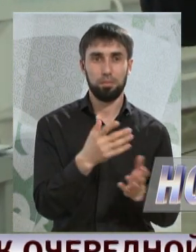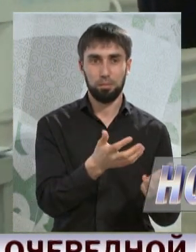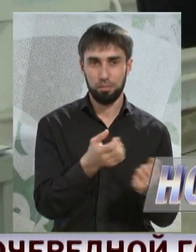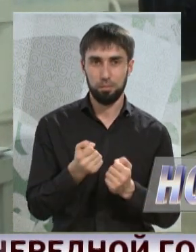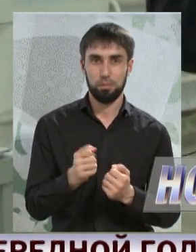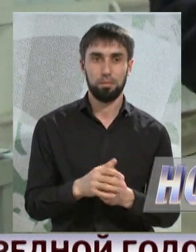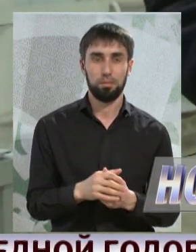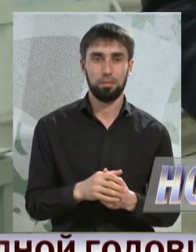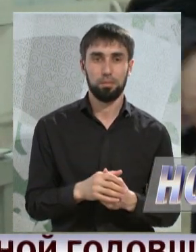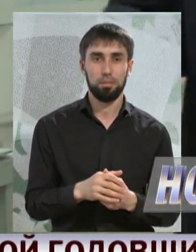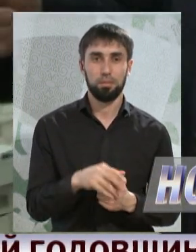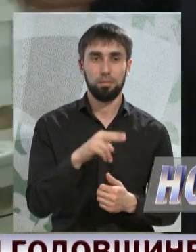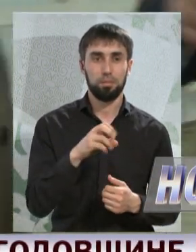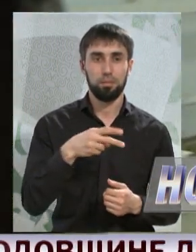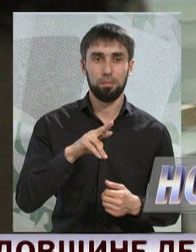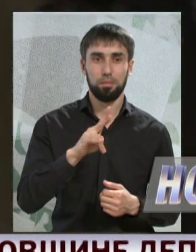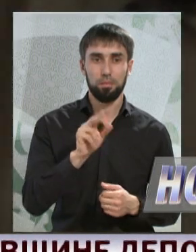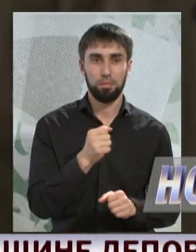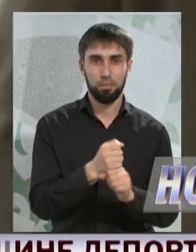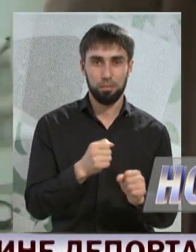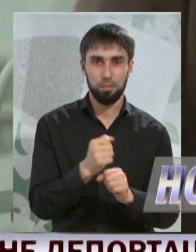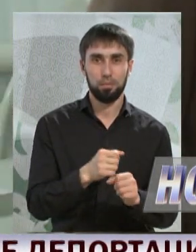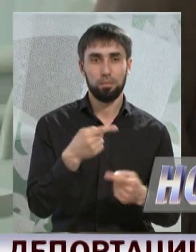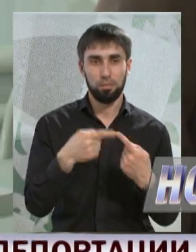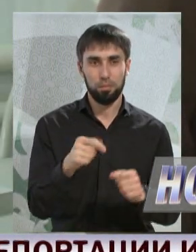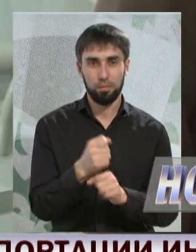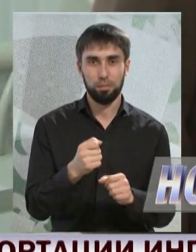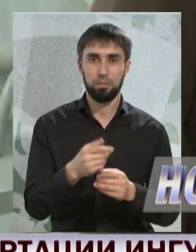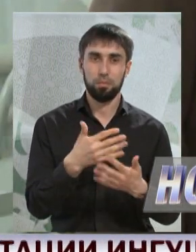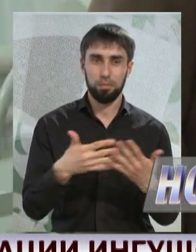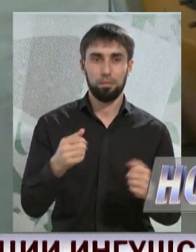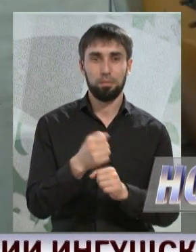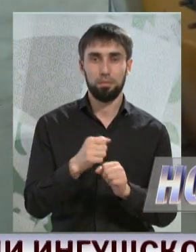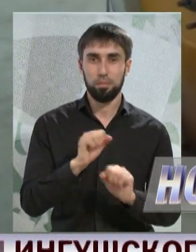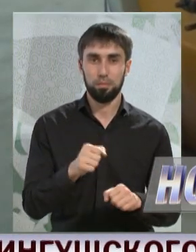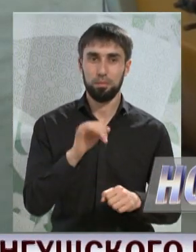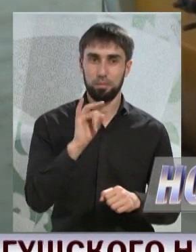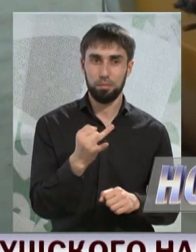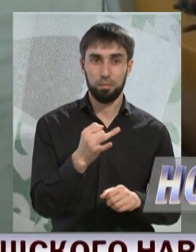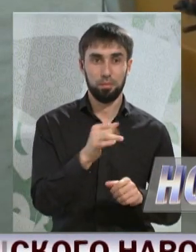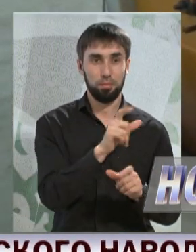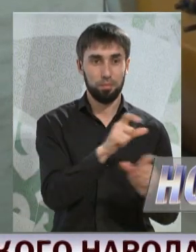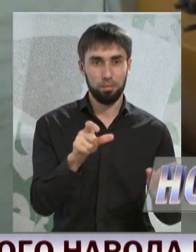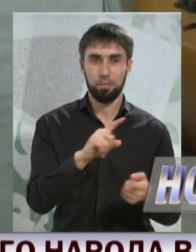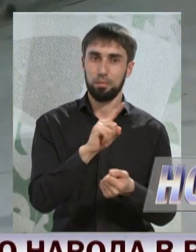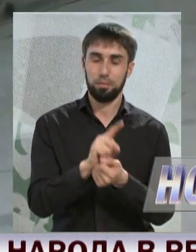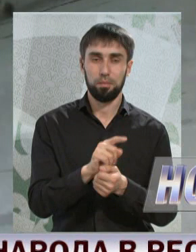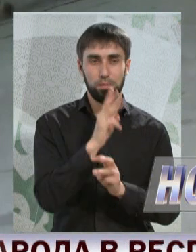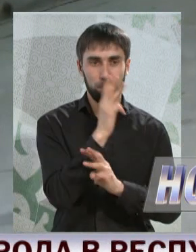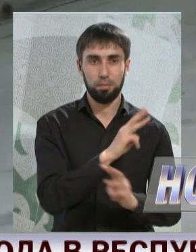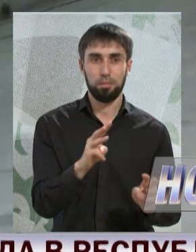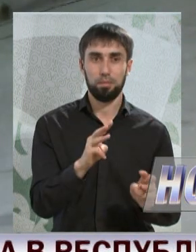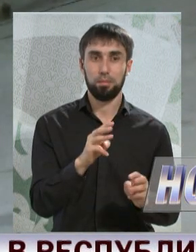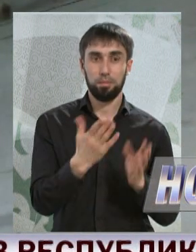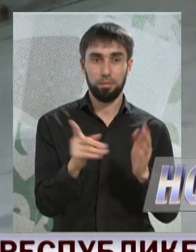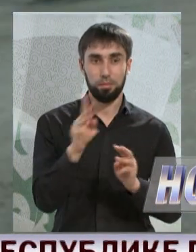чашу. Делянка же, дабардаги, ярди, вожди, цена гади, ах, ждали. И у них будут официальные налоги, у тебя